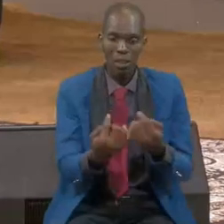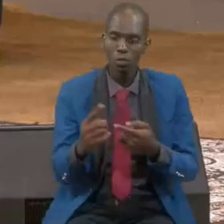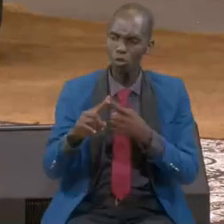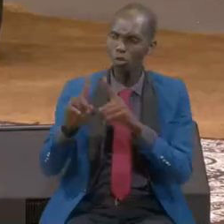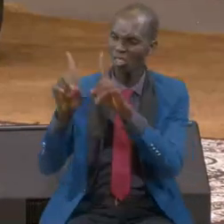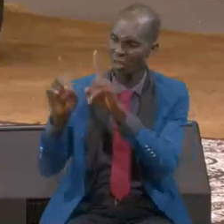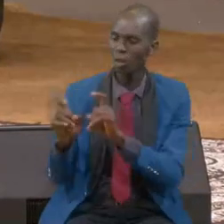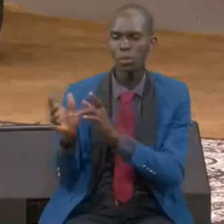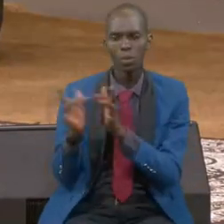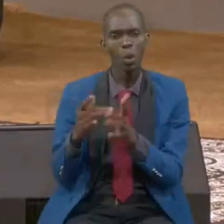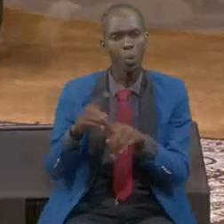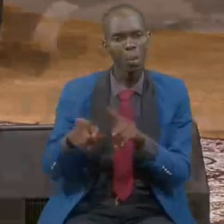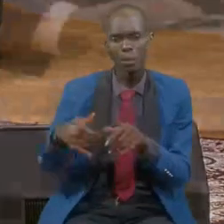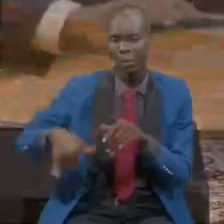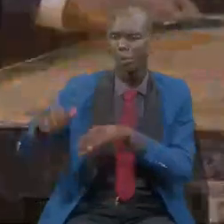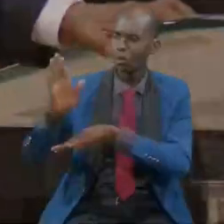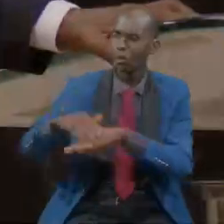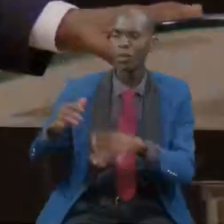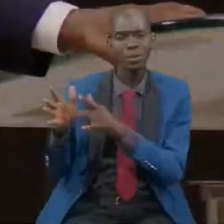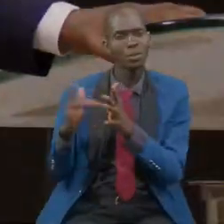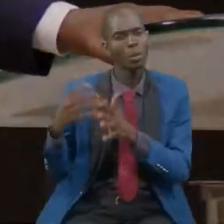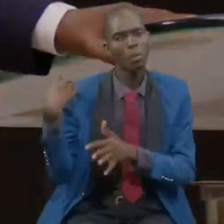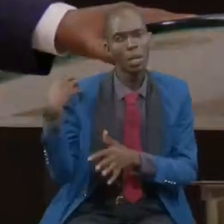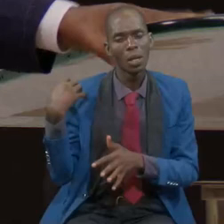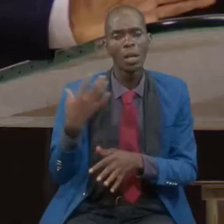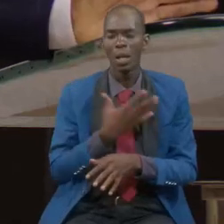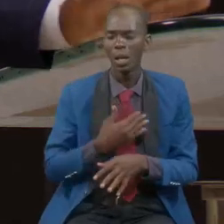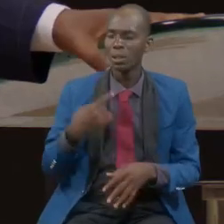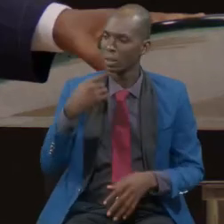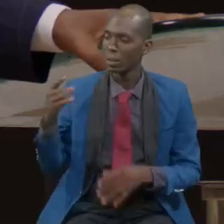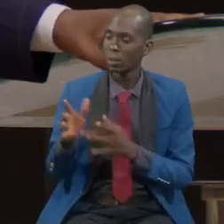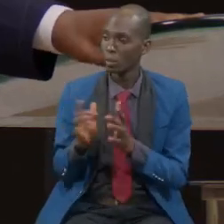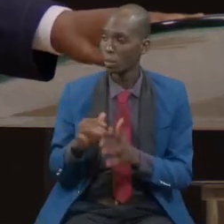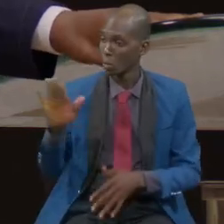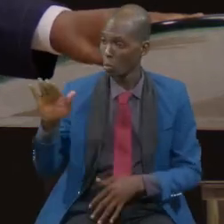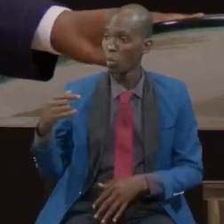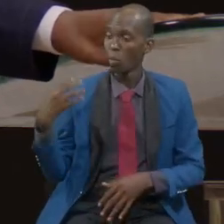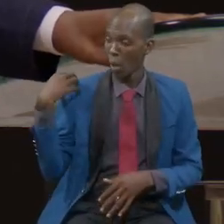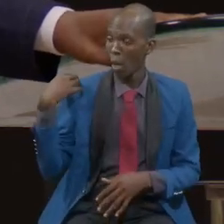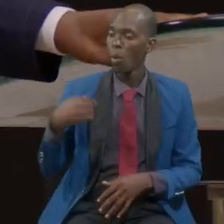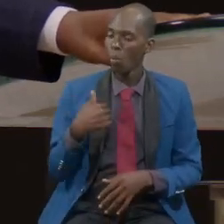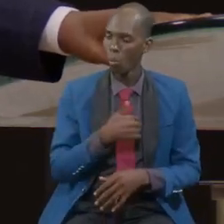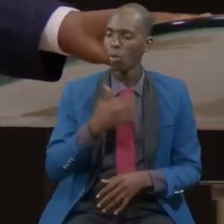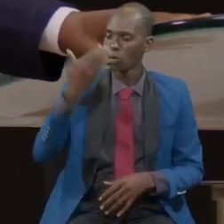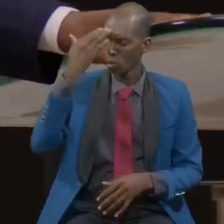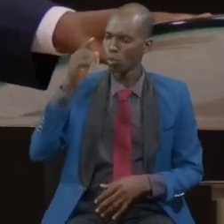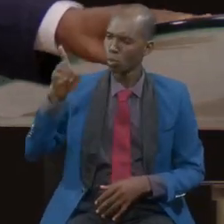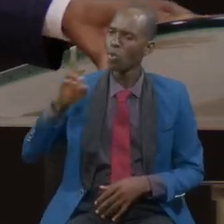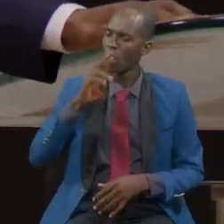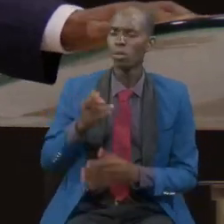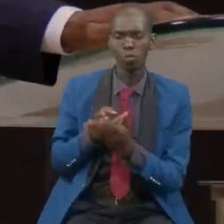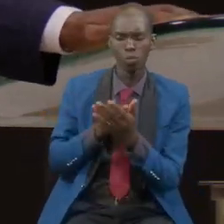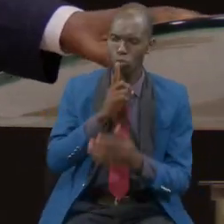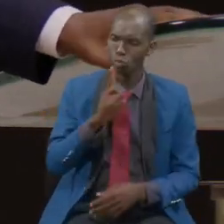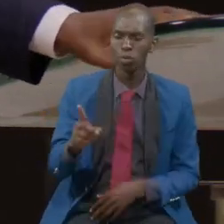tenter disaient la vérité. Ils ont dit, « Maître, nous savons que tu es vrai. » Est-ce vrai? C'est ce que Nicodème avait